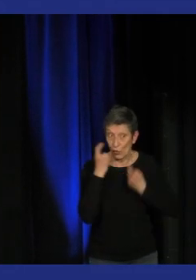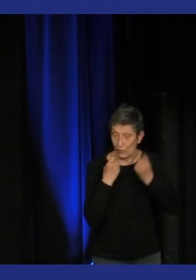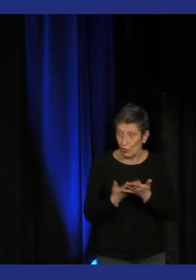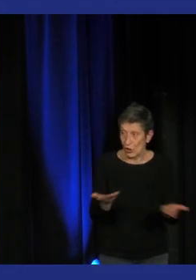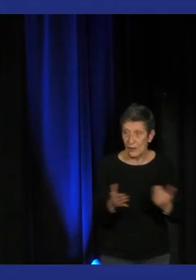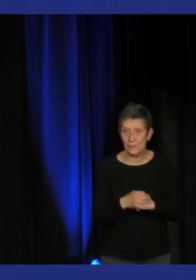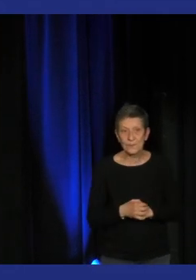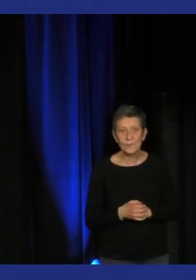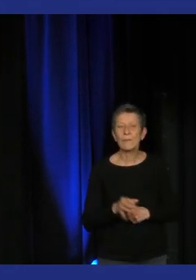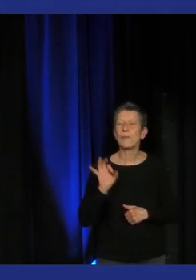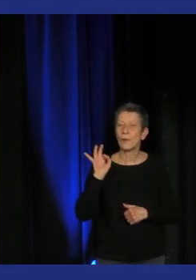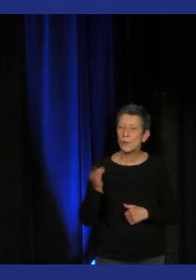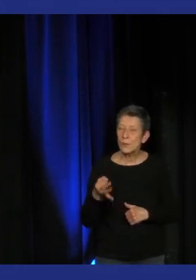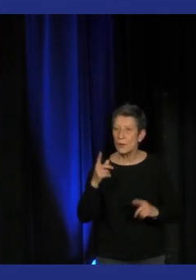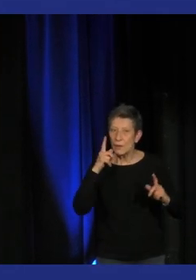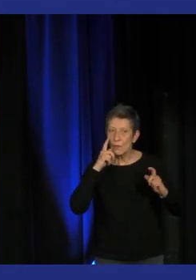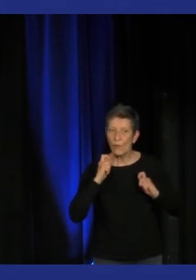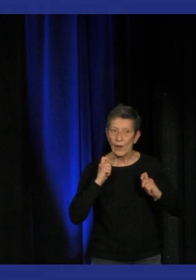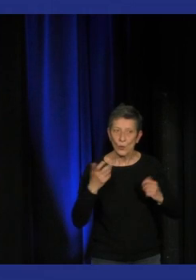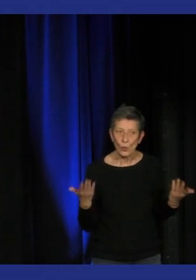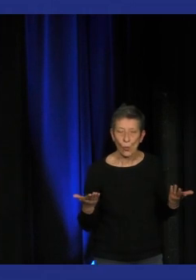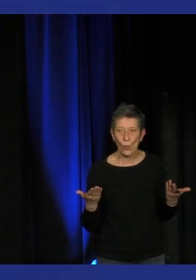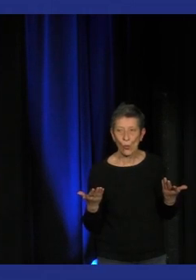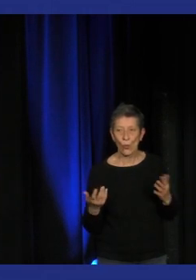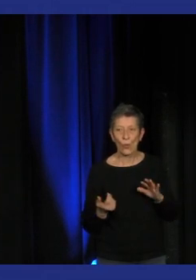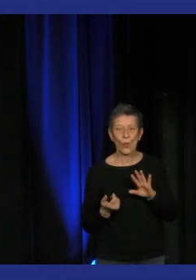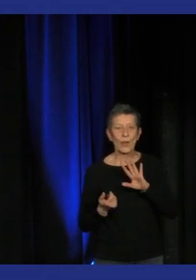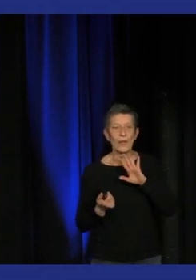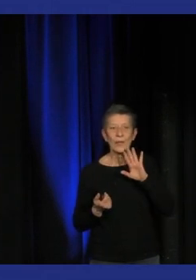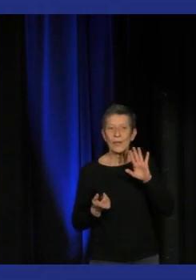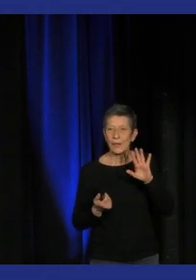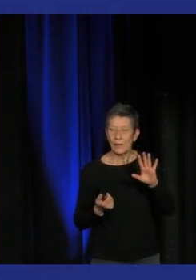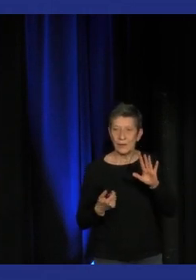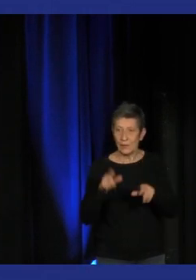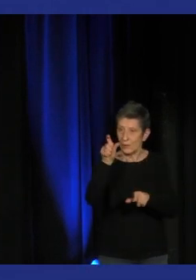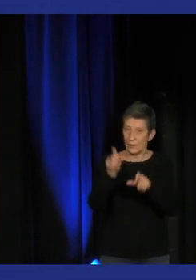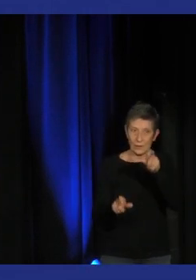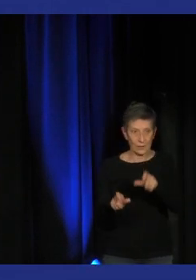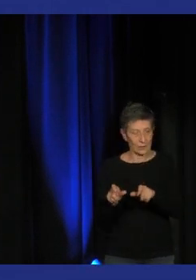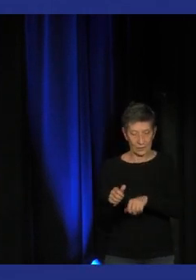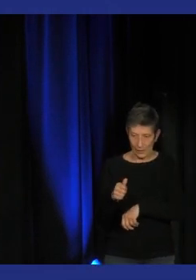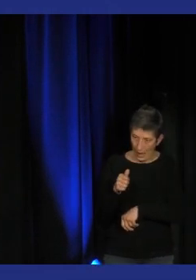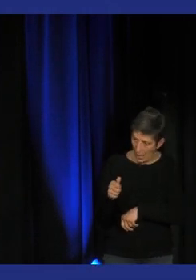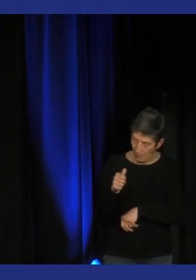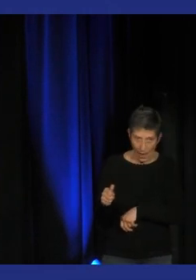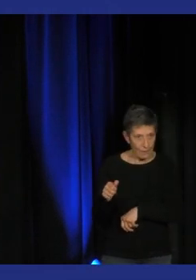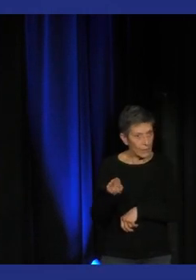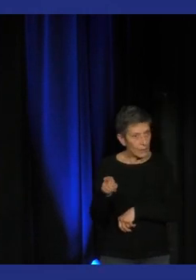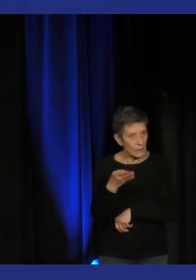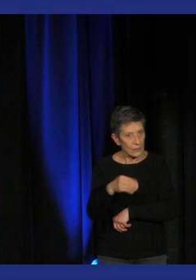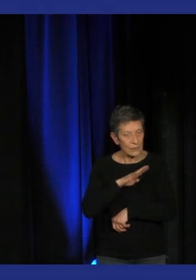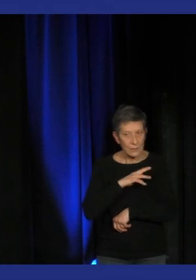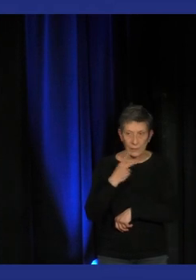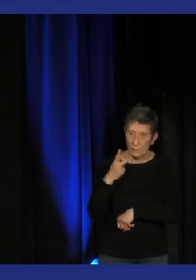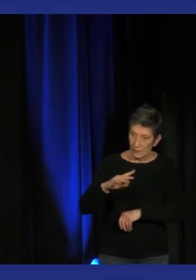attention que de ne pas faire reposer de nouveau sur les épaules des seuls individus leur capacité